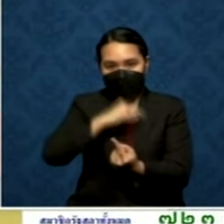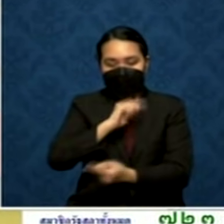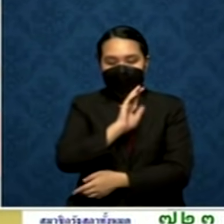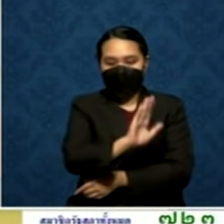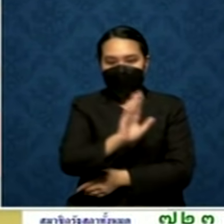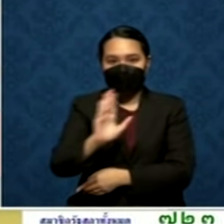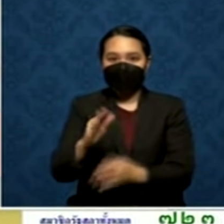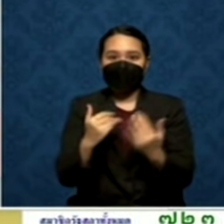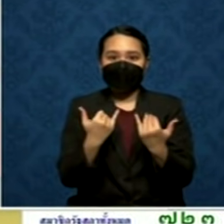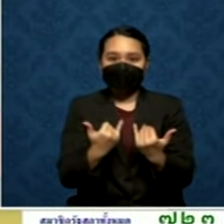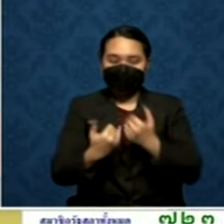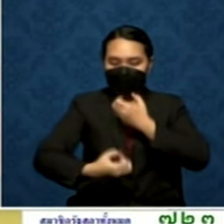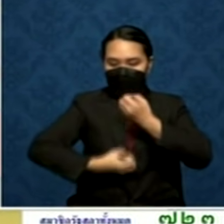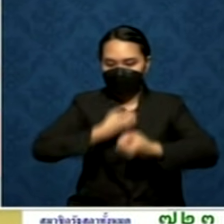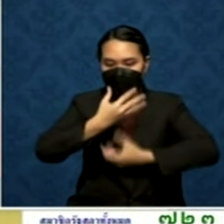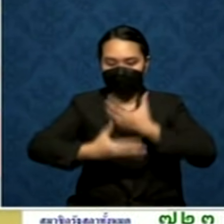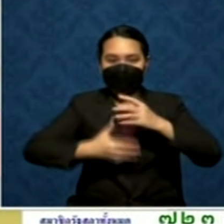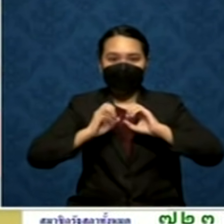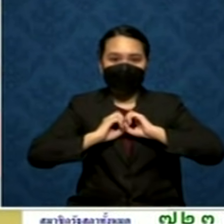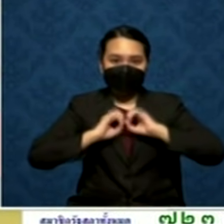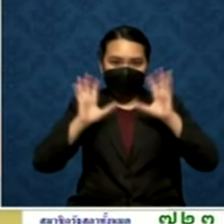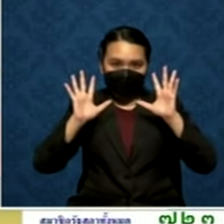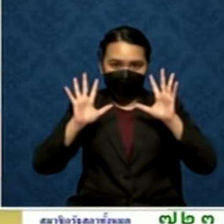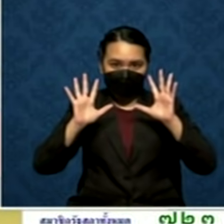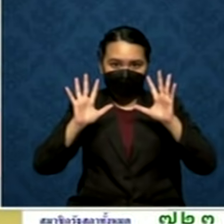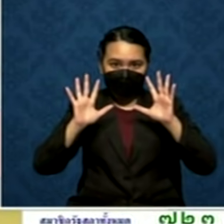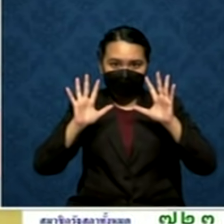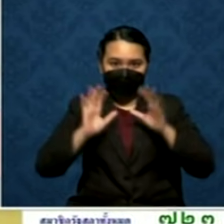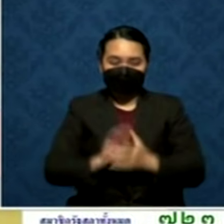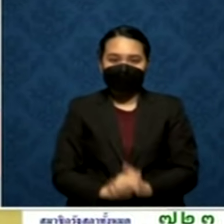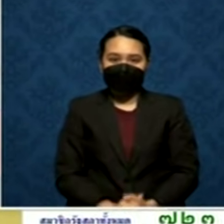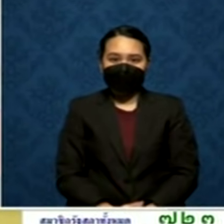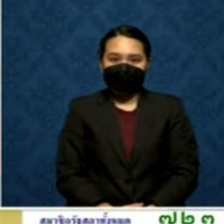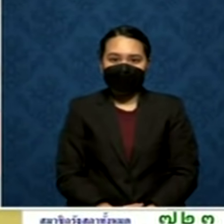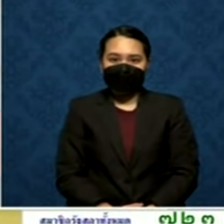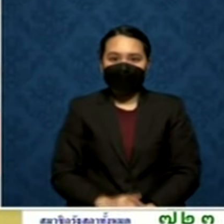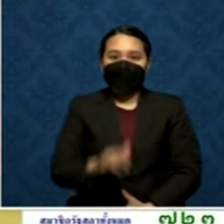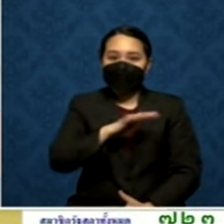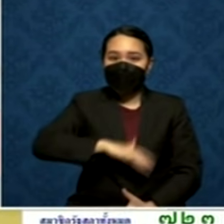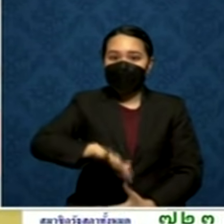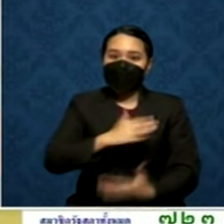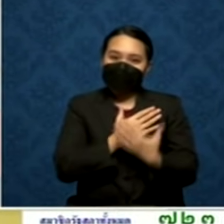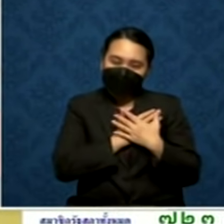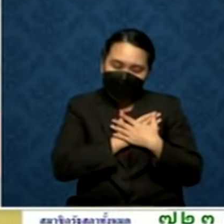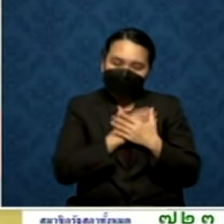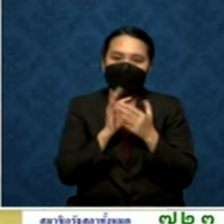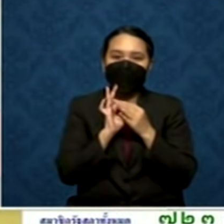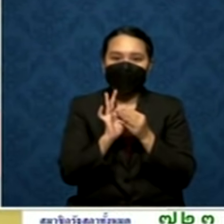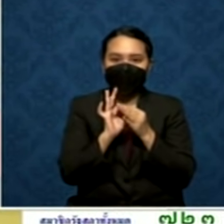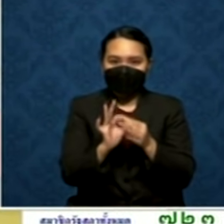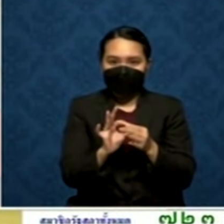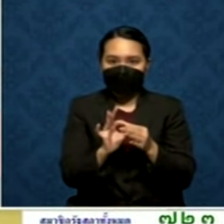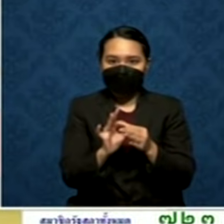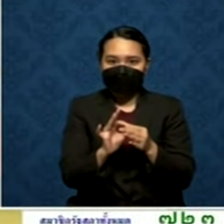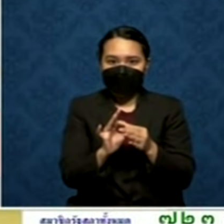สามารถแสดงให้เห็นได้ครับว่าสิ่งที่ท่านรักและห่วงแขนไม่ได้จำเป็น